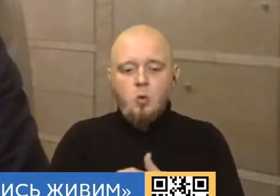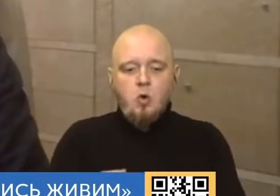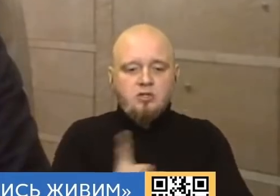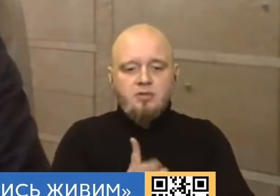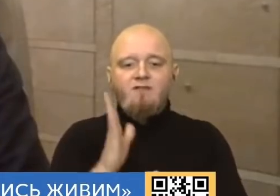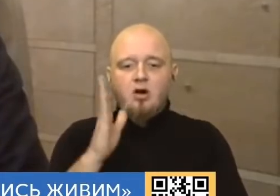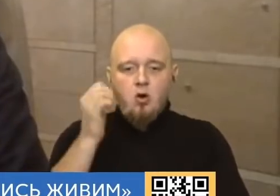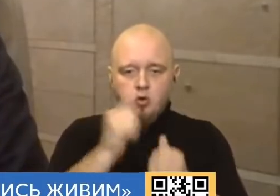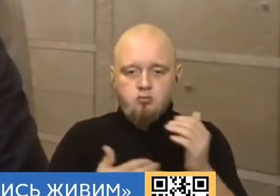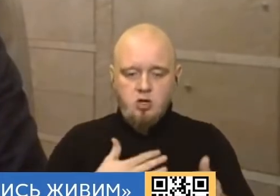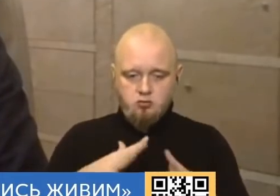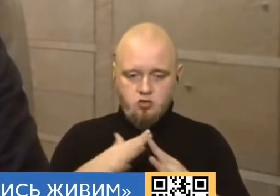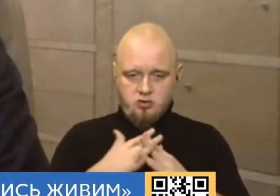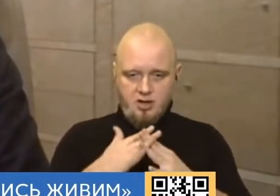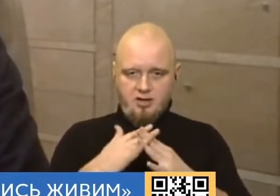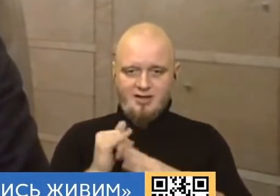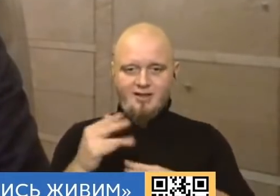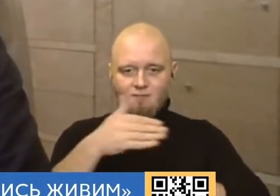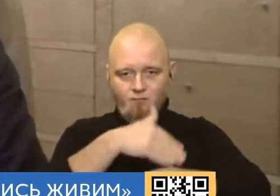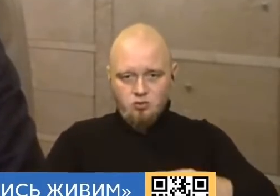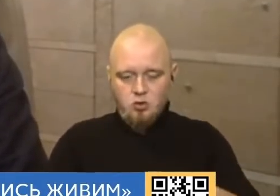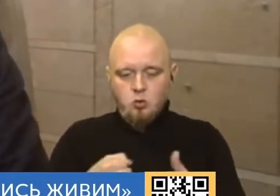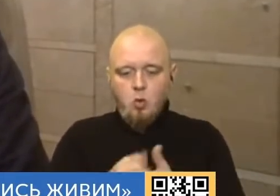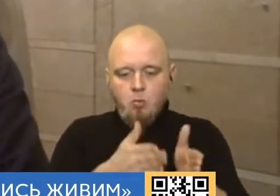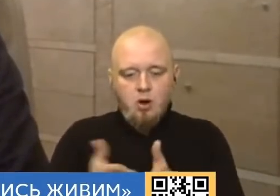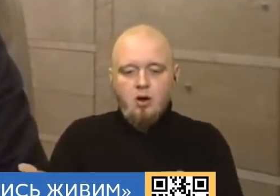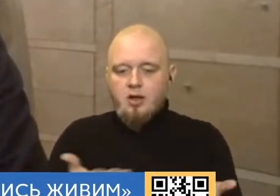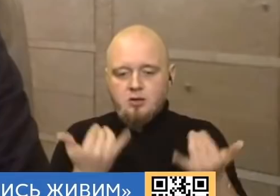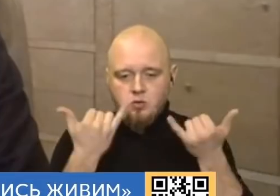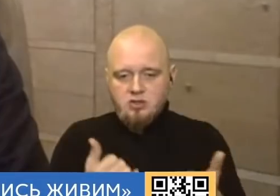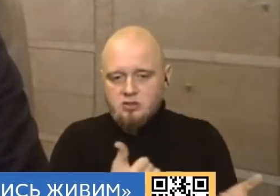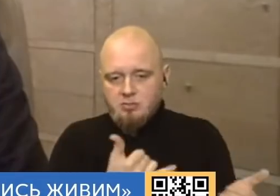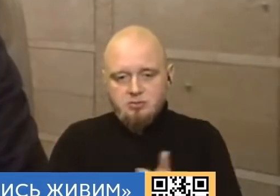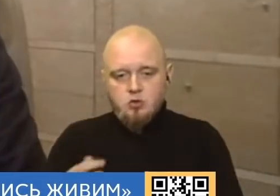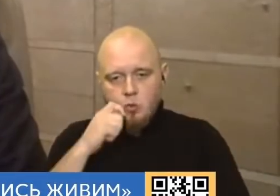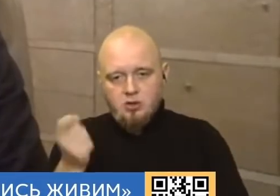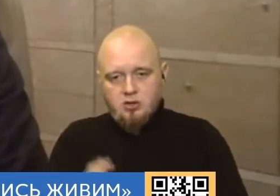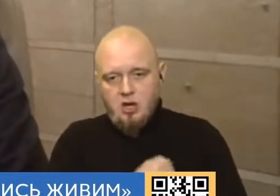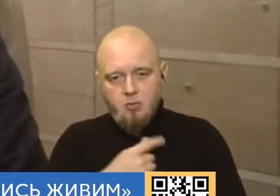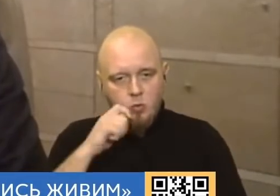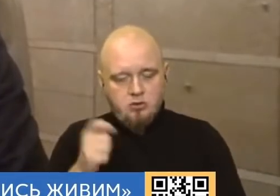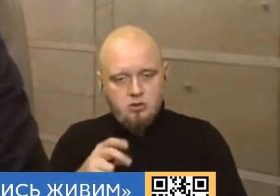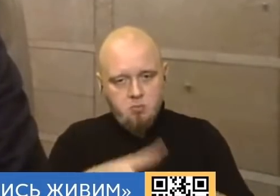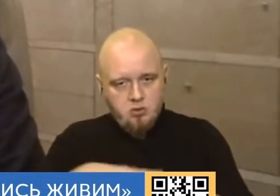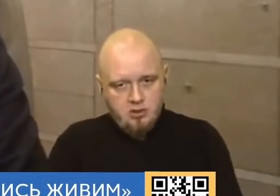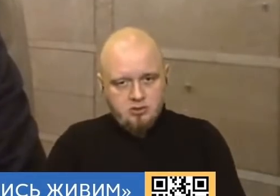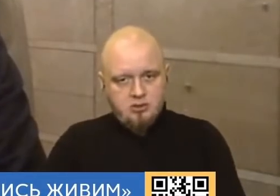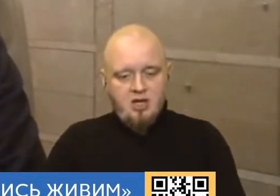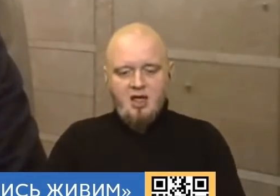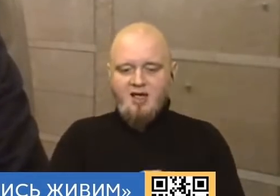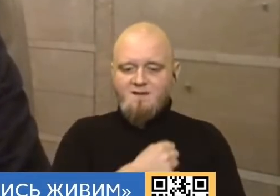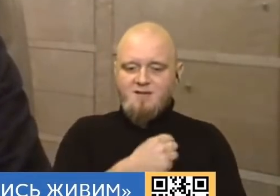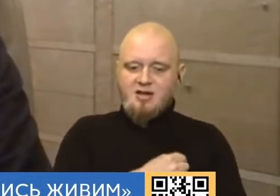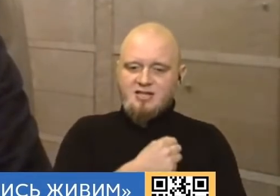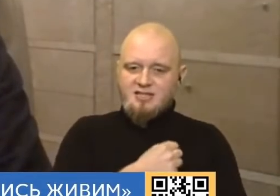в кожному нашому селі, селищі і вулиці. До порядку, який сьогодні забезпечує українська армія, українські поліцейські,